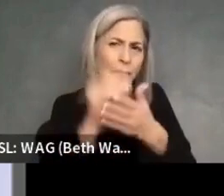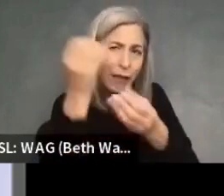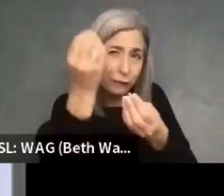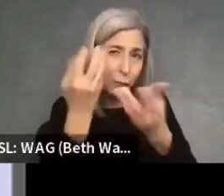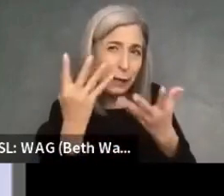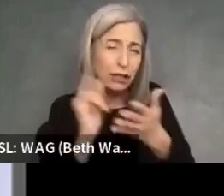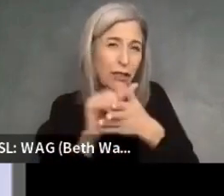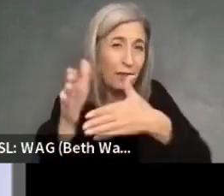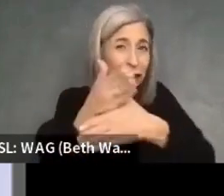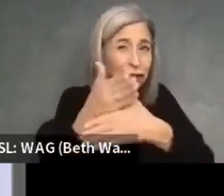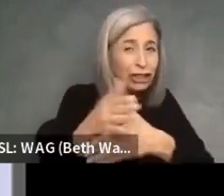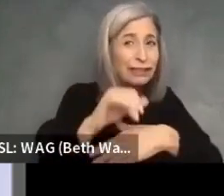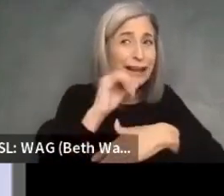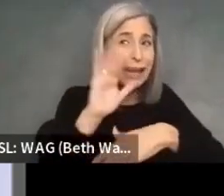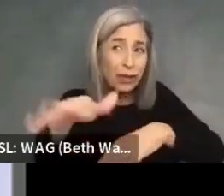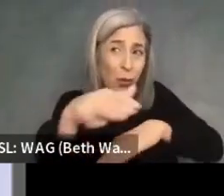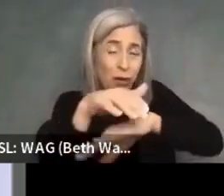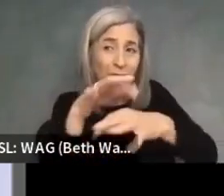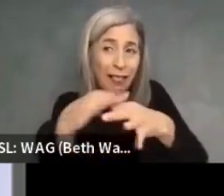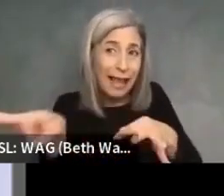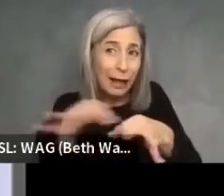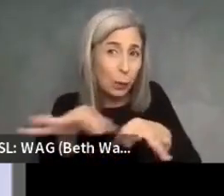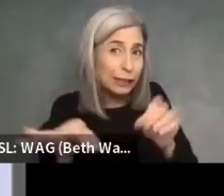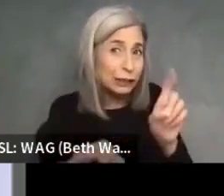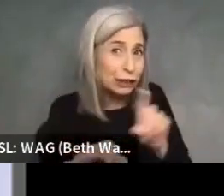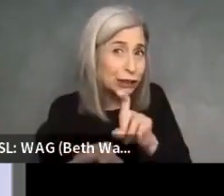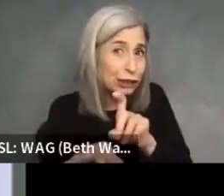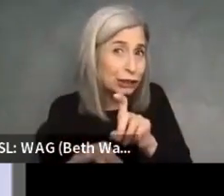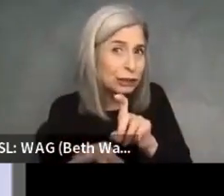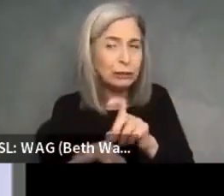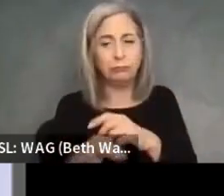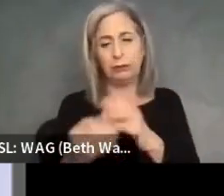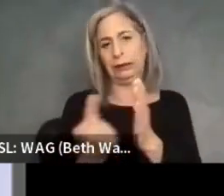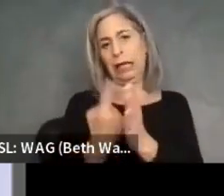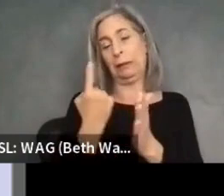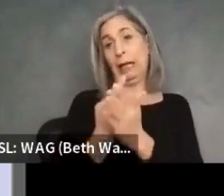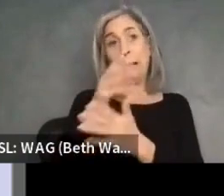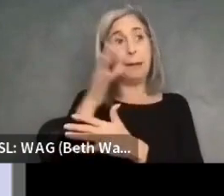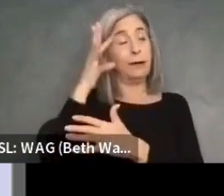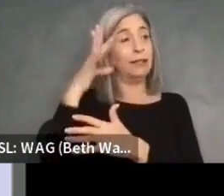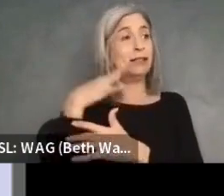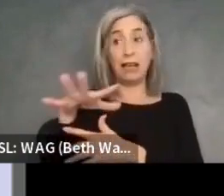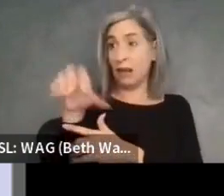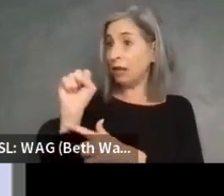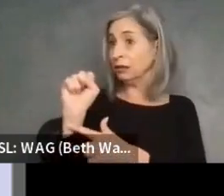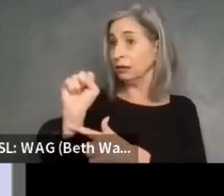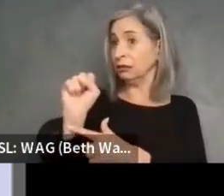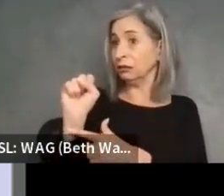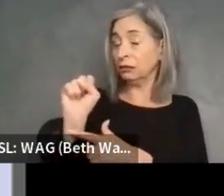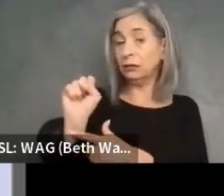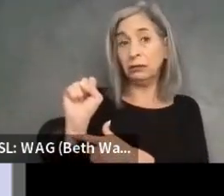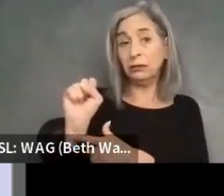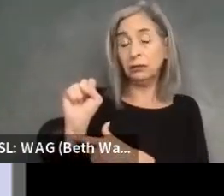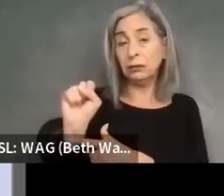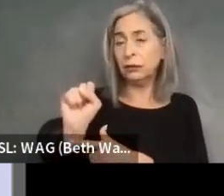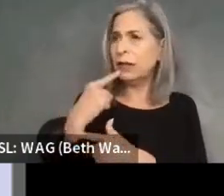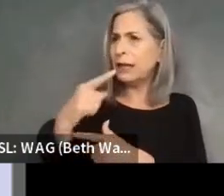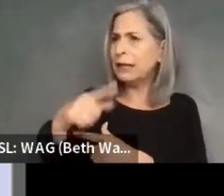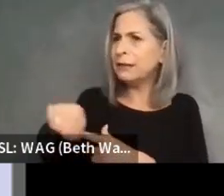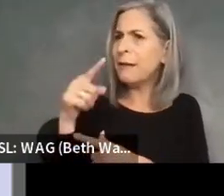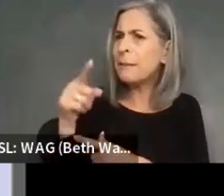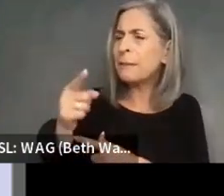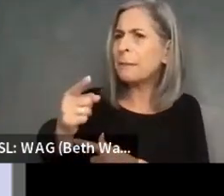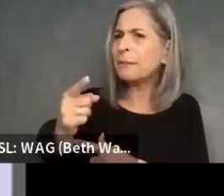然后，他说，确实当时很多情况下，他们是有提供翻译的，但